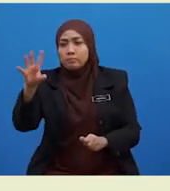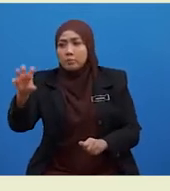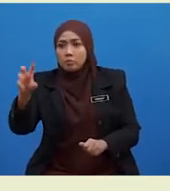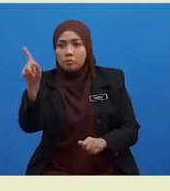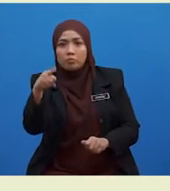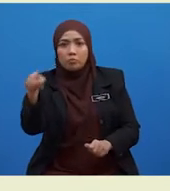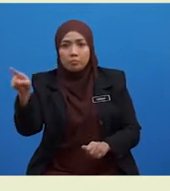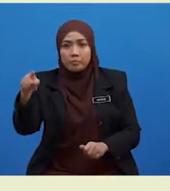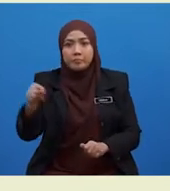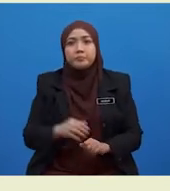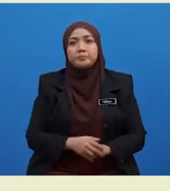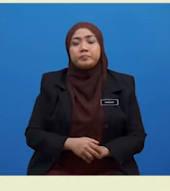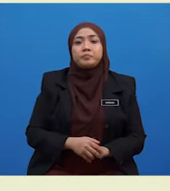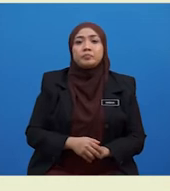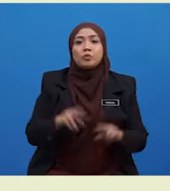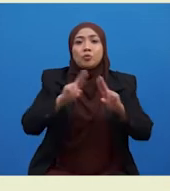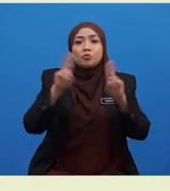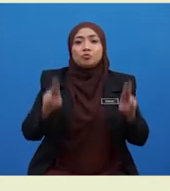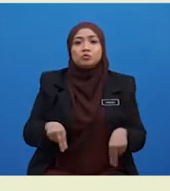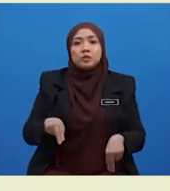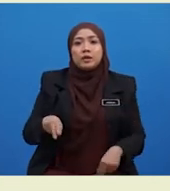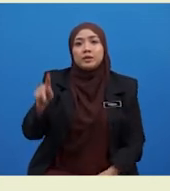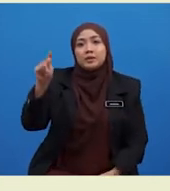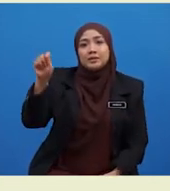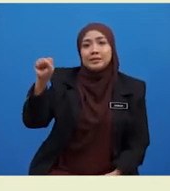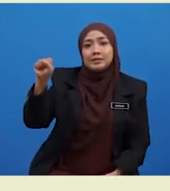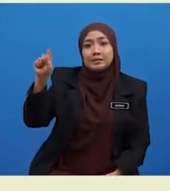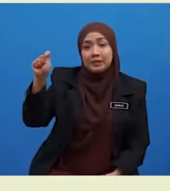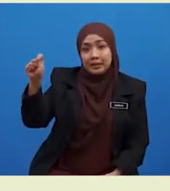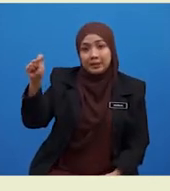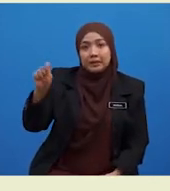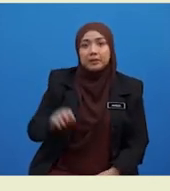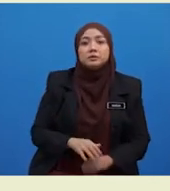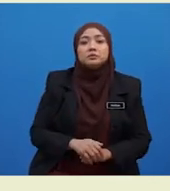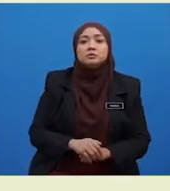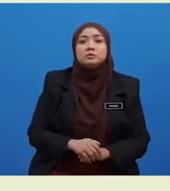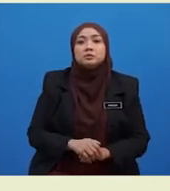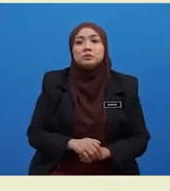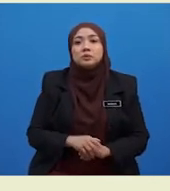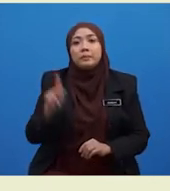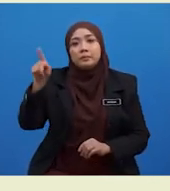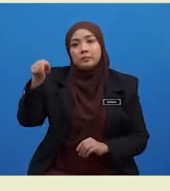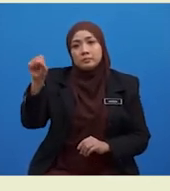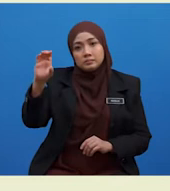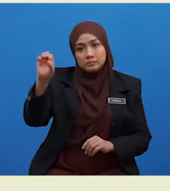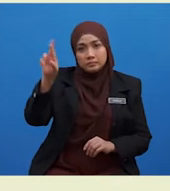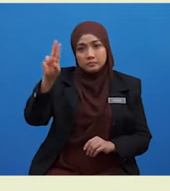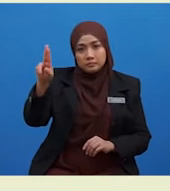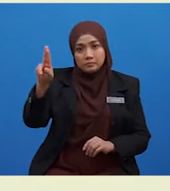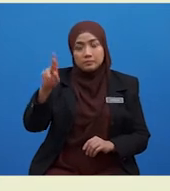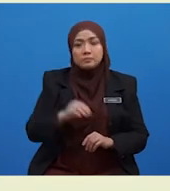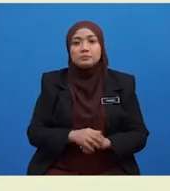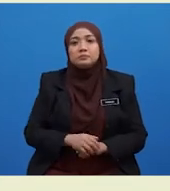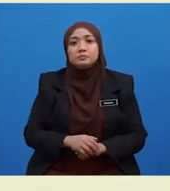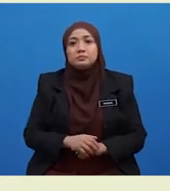Ujian BIP juga dikenali sebagai ujian PACER, Progressive Aerobic Cardiovascular Endurance Run, 20